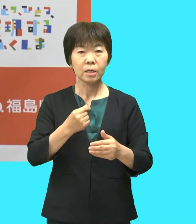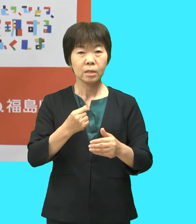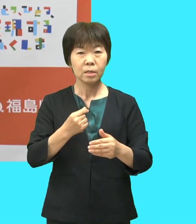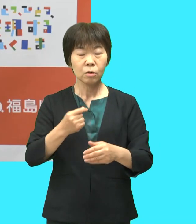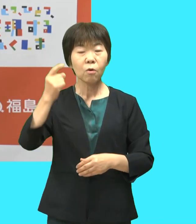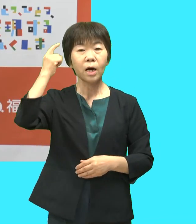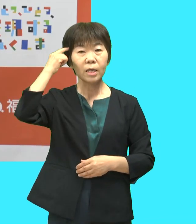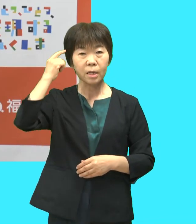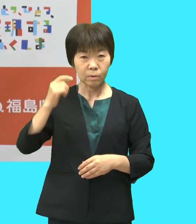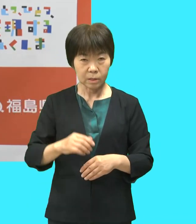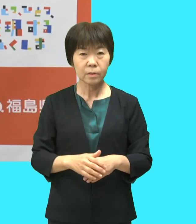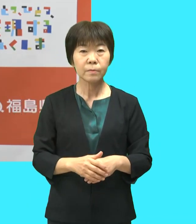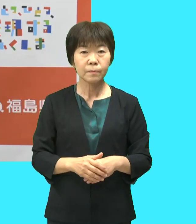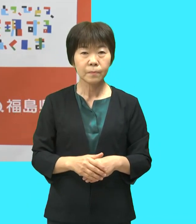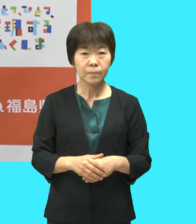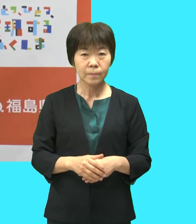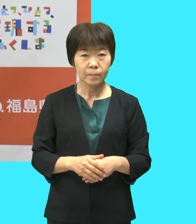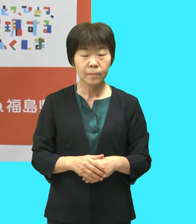ように考えております。